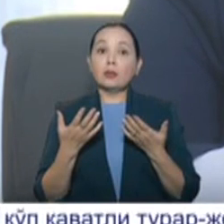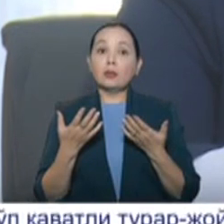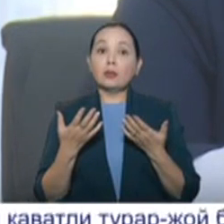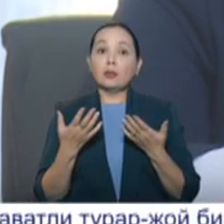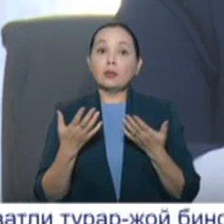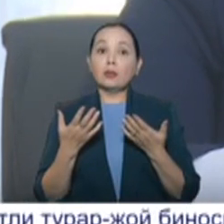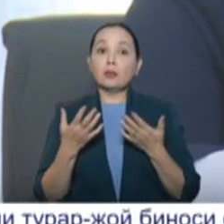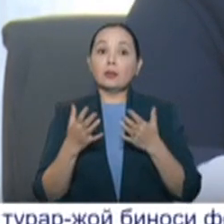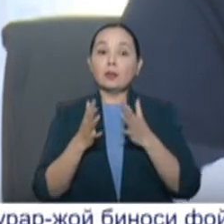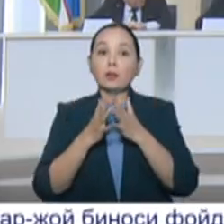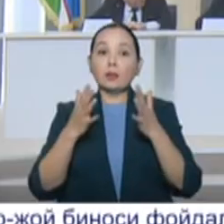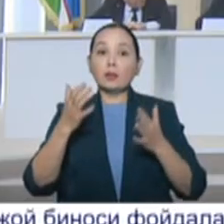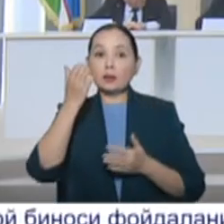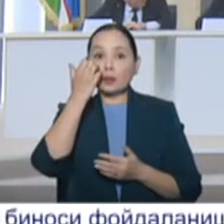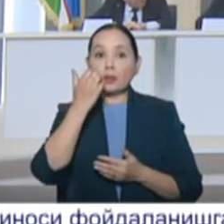katta rahmat